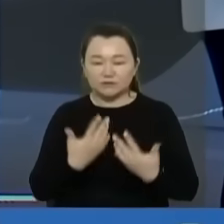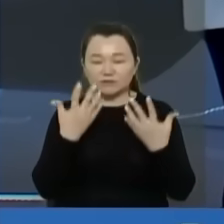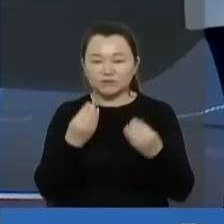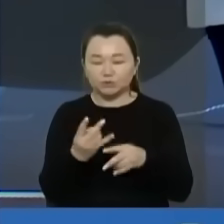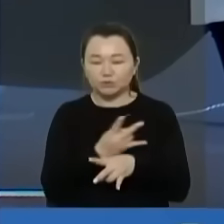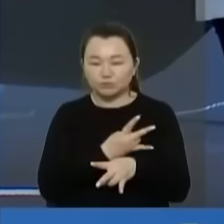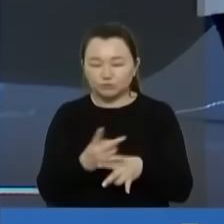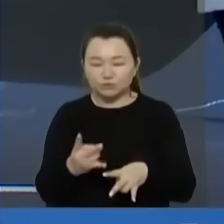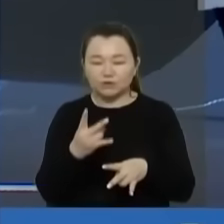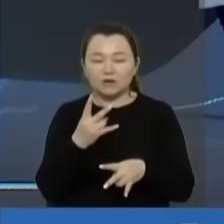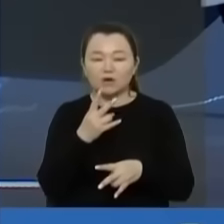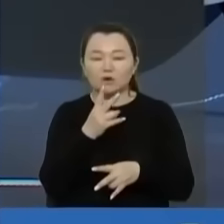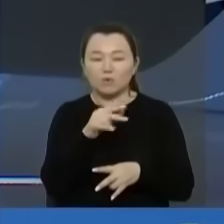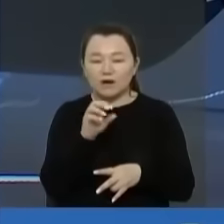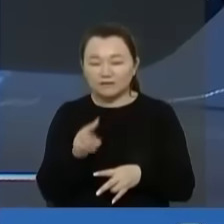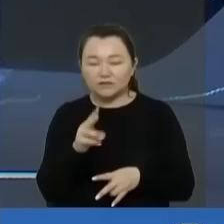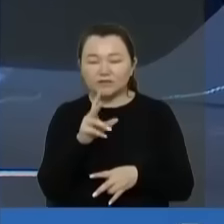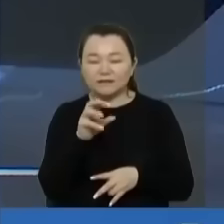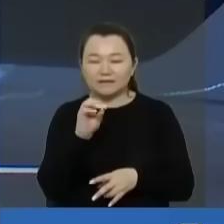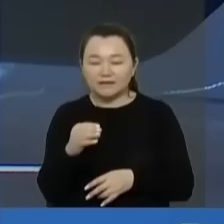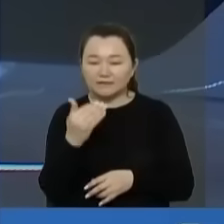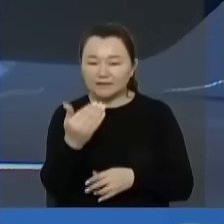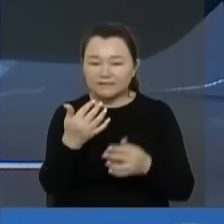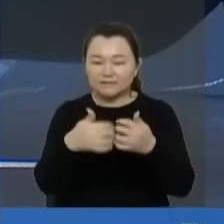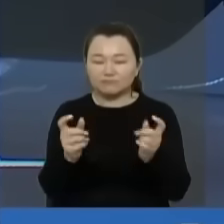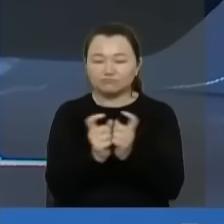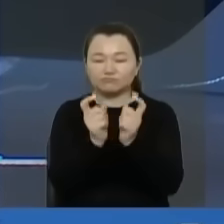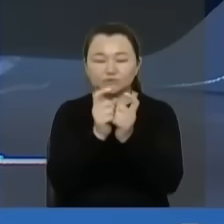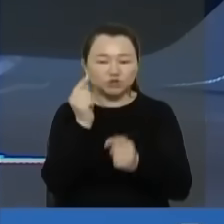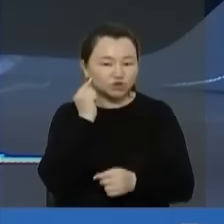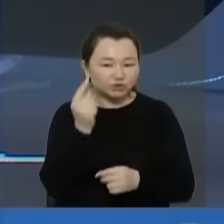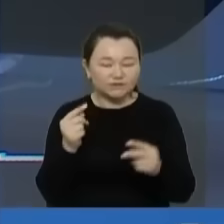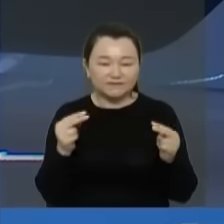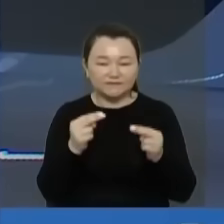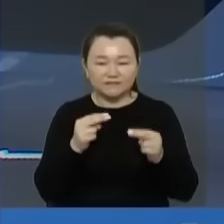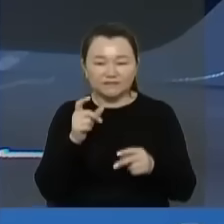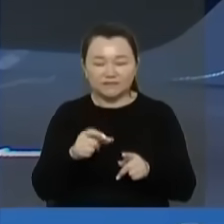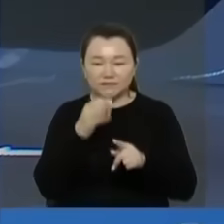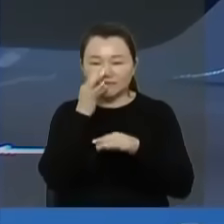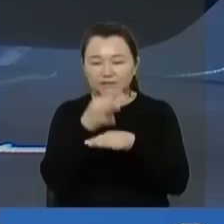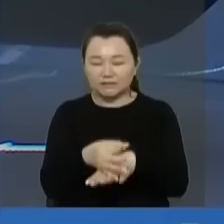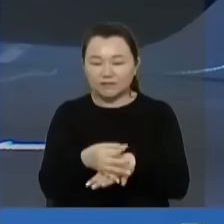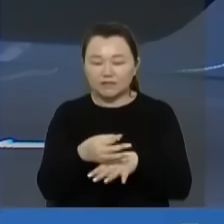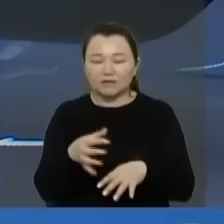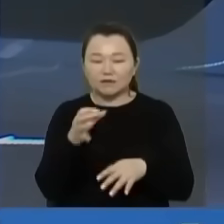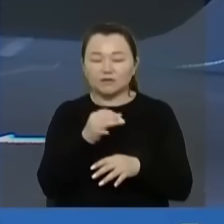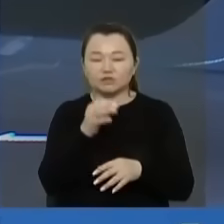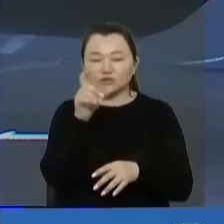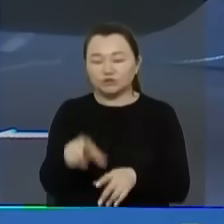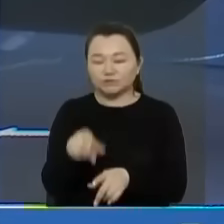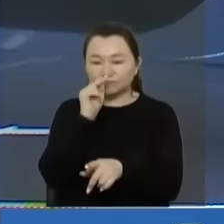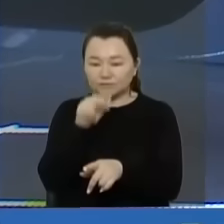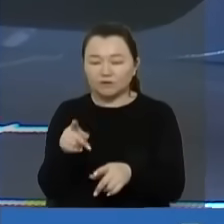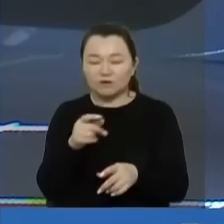түні. Қуандық Бешімбаев пен Салтанат Нүкенованың арасындағы ұрыс естіген куәгердің сөзі. Ол сотталушының дауыс